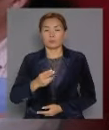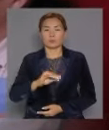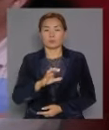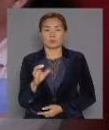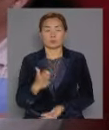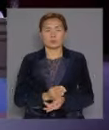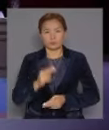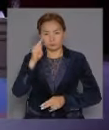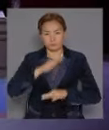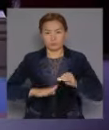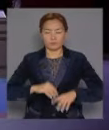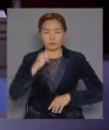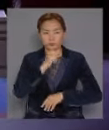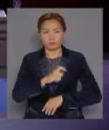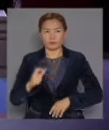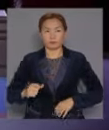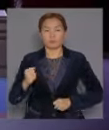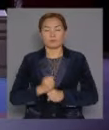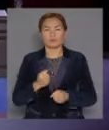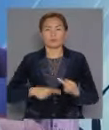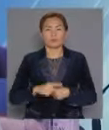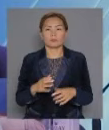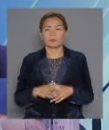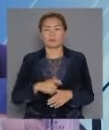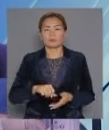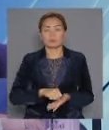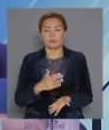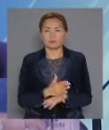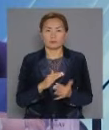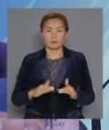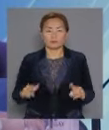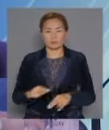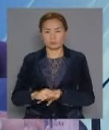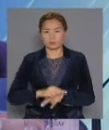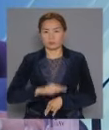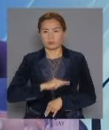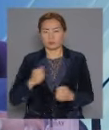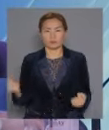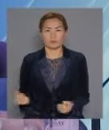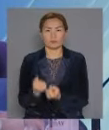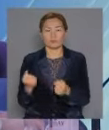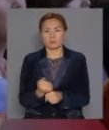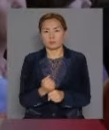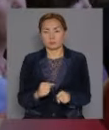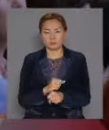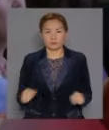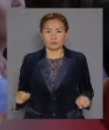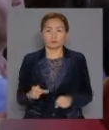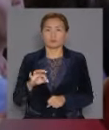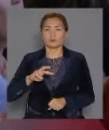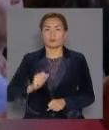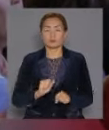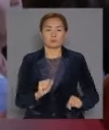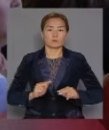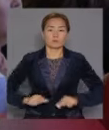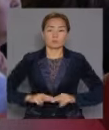Батырхан, білім саласының ардагерлері, салалық кәсіподақ мүшелері келген. Балалардың біліміне демеушілік жасау, зорлық-зомбылық, буллингтің алдын алу,